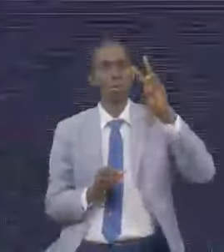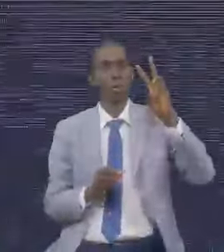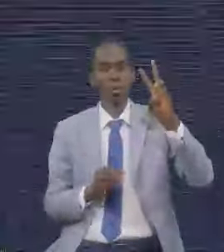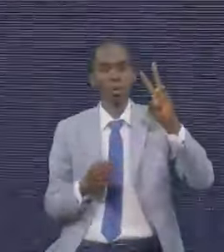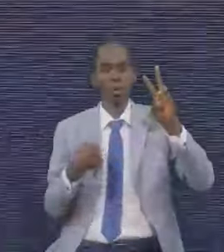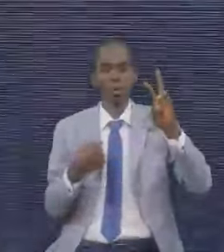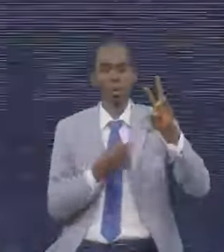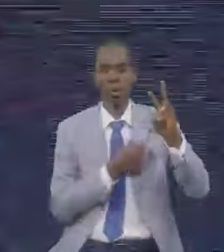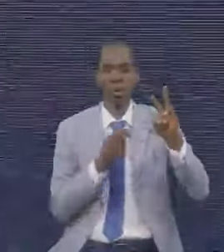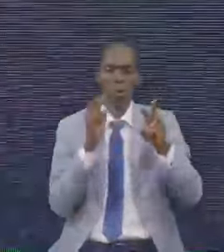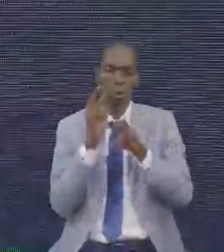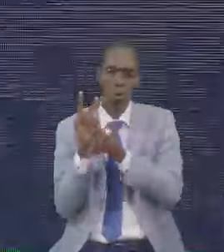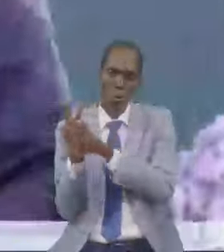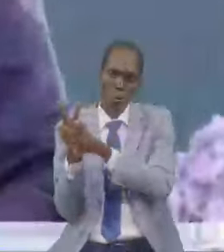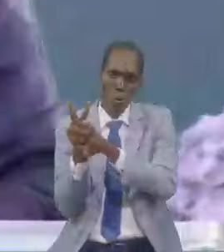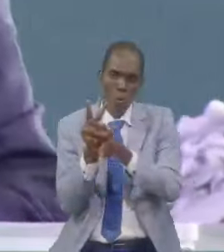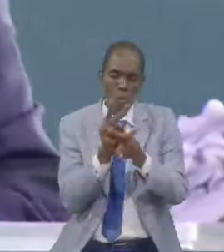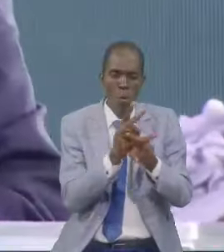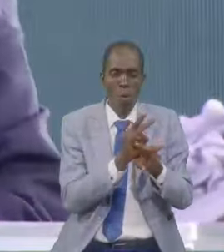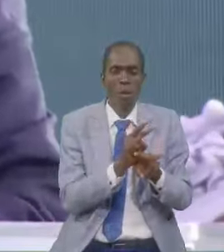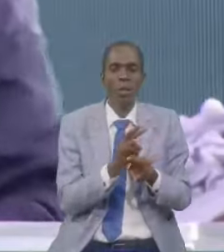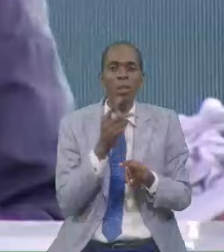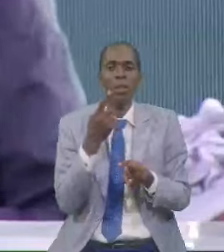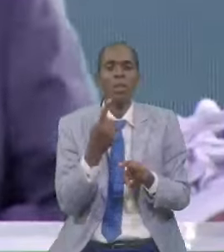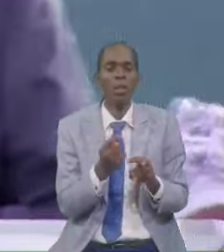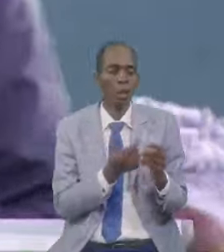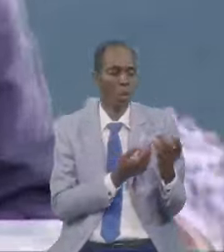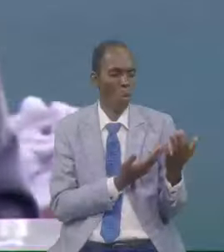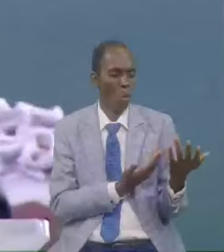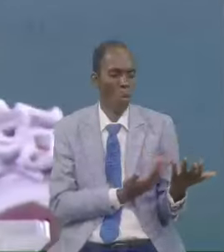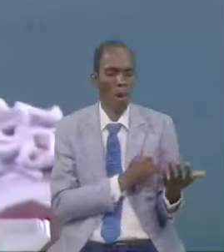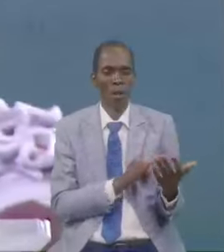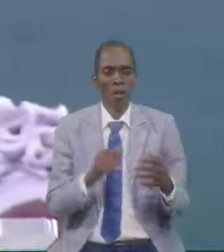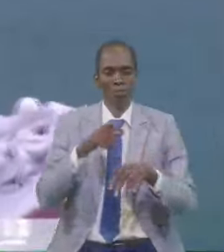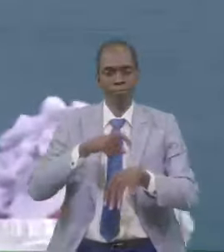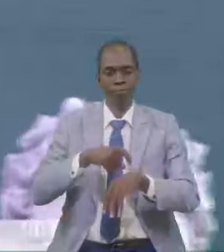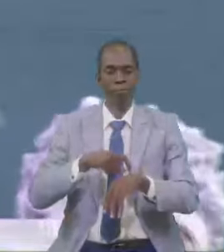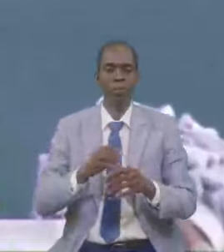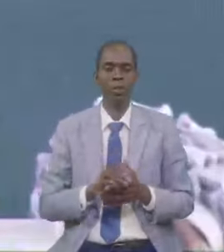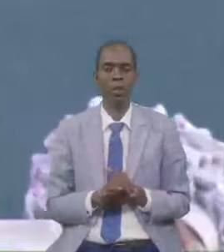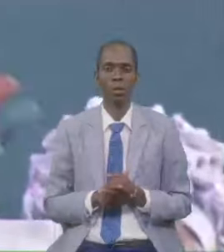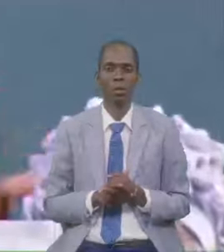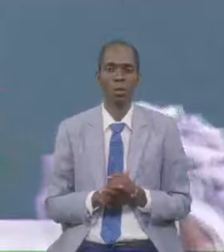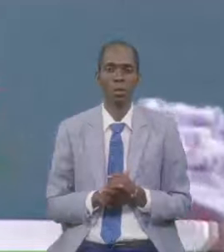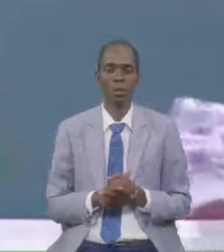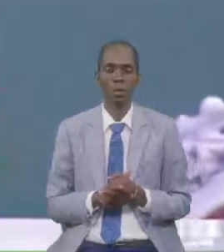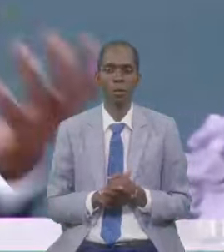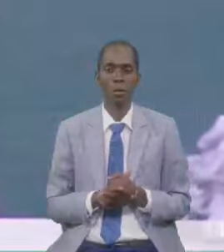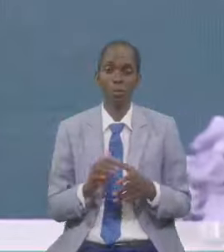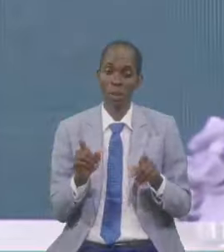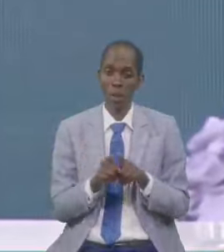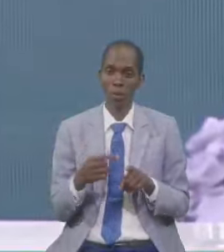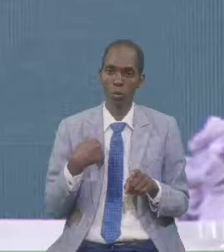the waiting period. ఇక్కడ వేచి ఉన్న సమయములో కూడా మెలకువగా ఉండాలి. As we're growing up,